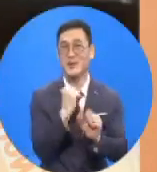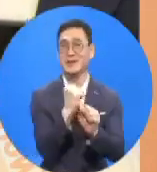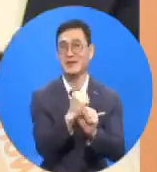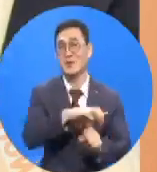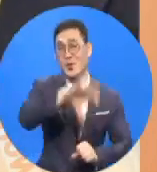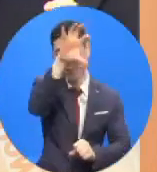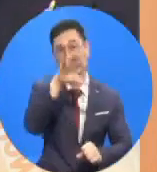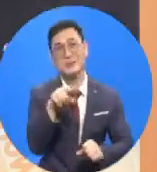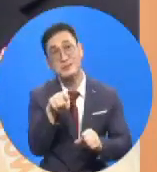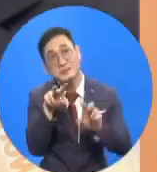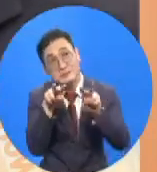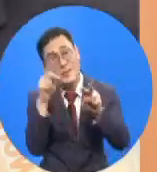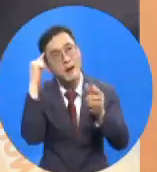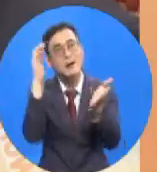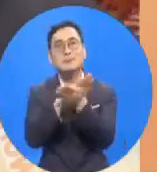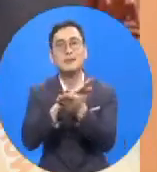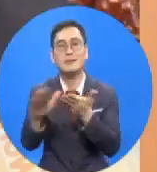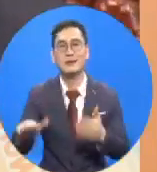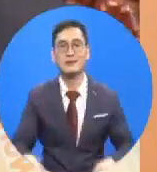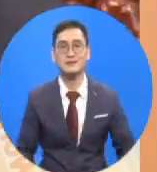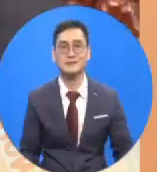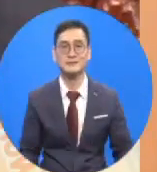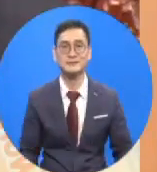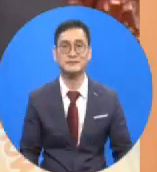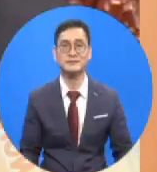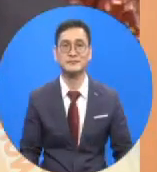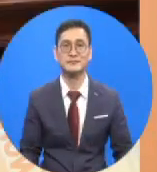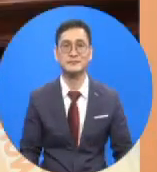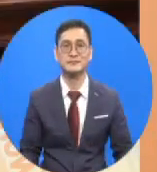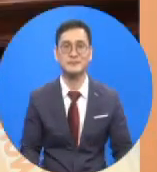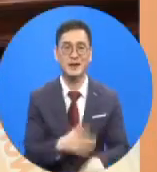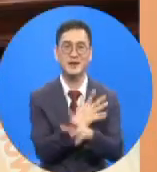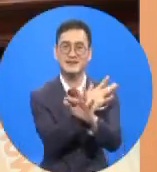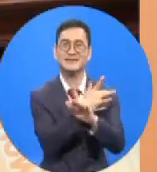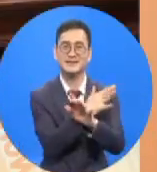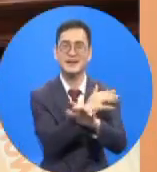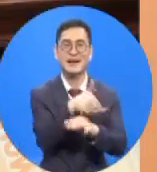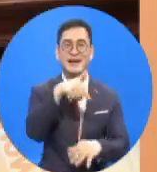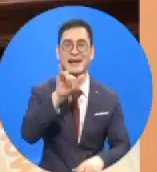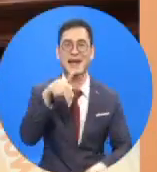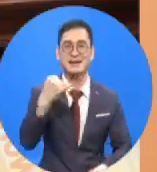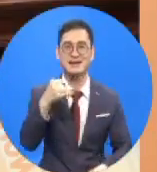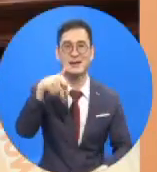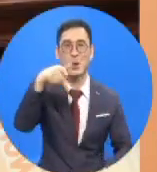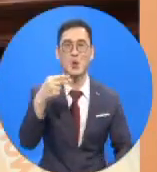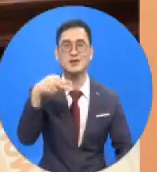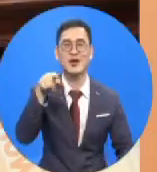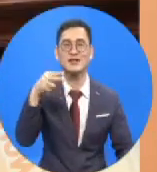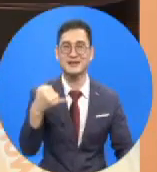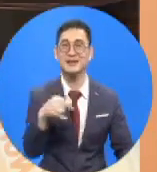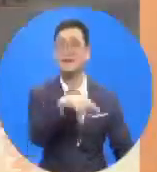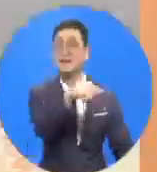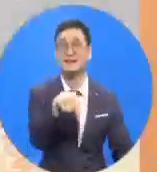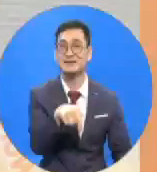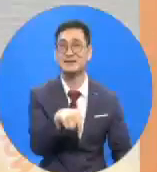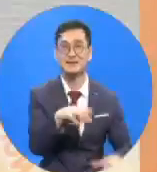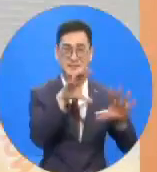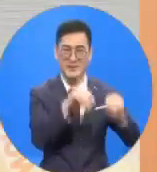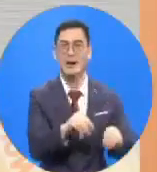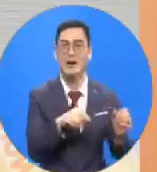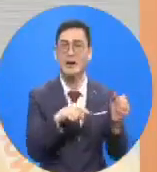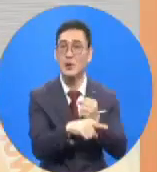그런 최근에 개그콘서트 가 없었지 않습니까 예 이게 없어진 이유 중에 하나가 물론 시청률이 안나와서 없었지만 이 검 애들 이야기를 보면